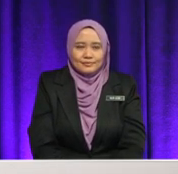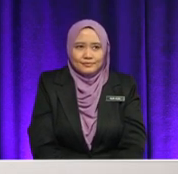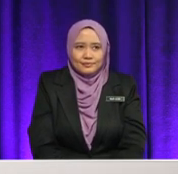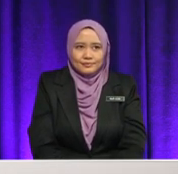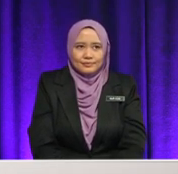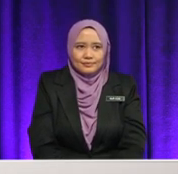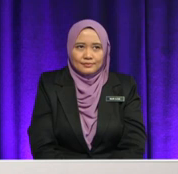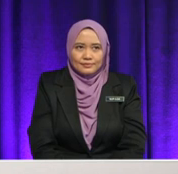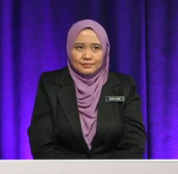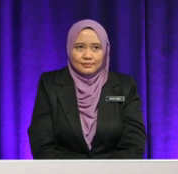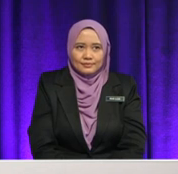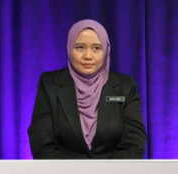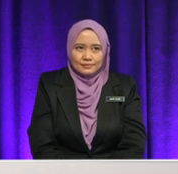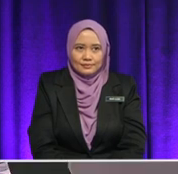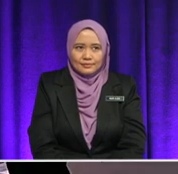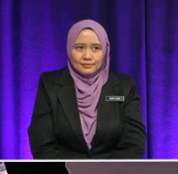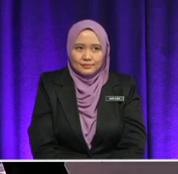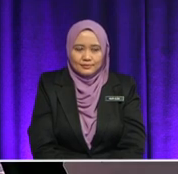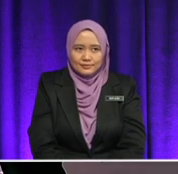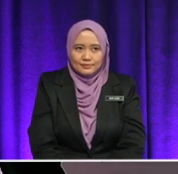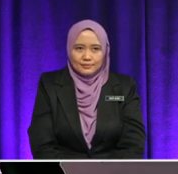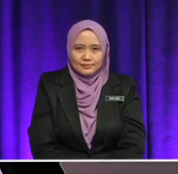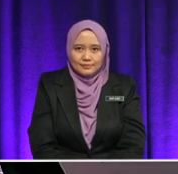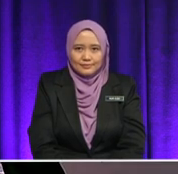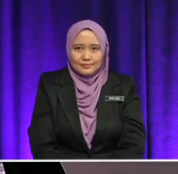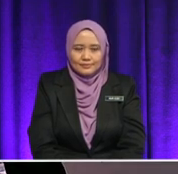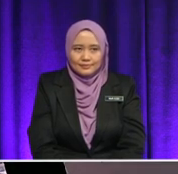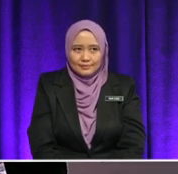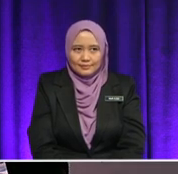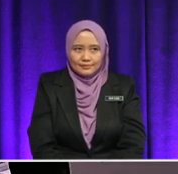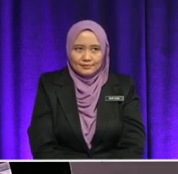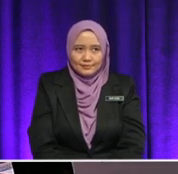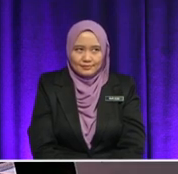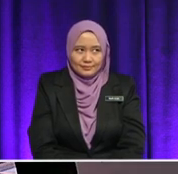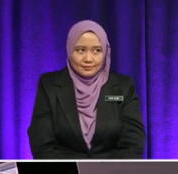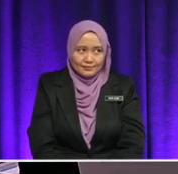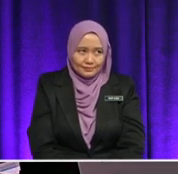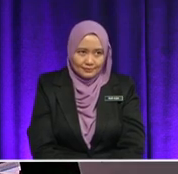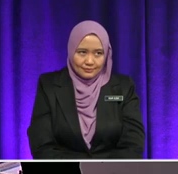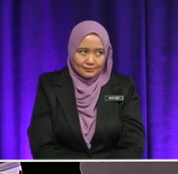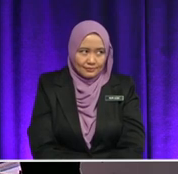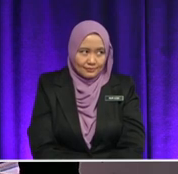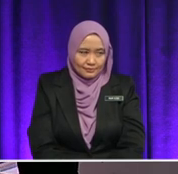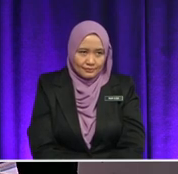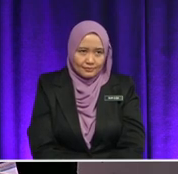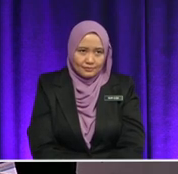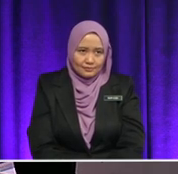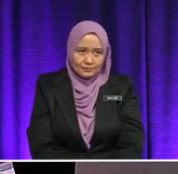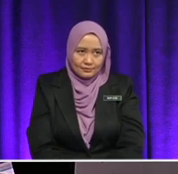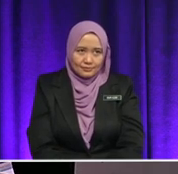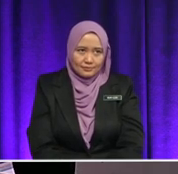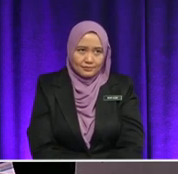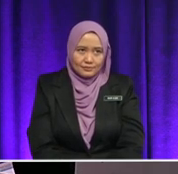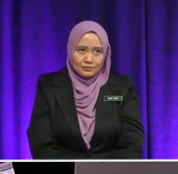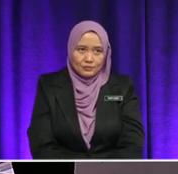ya disebar paham ya Jadi bagaimana kita buktikan ke pahaman mereka Jadi kita lihat ah soalnya